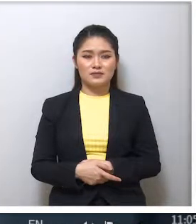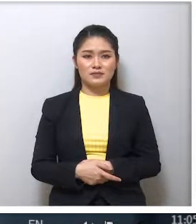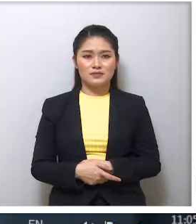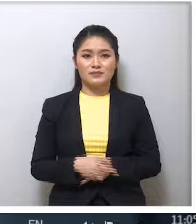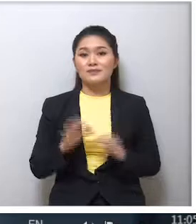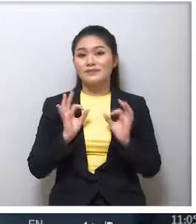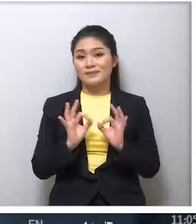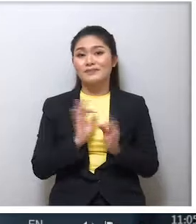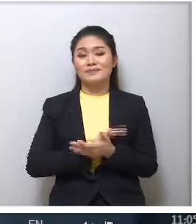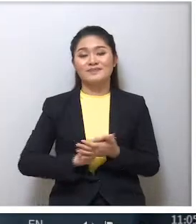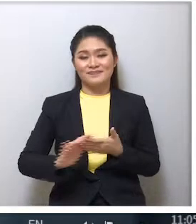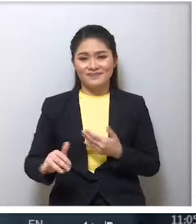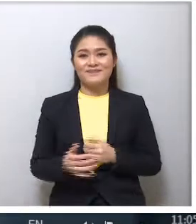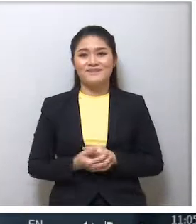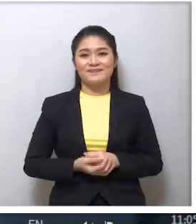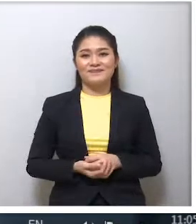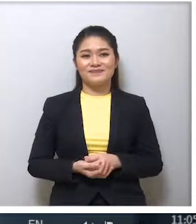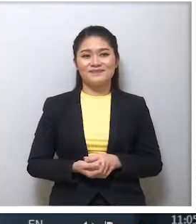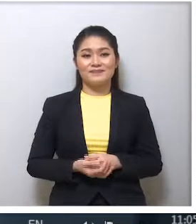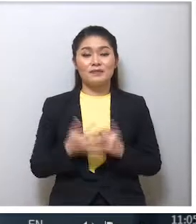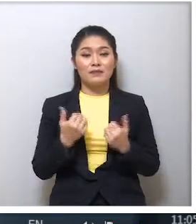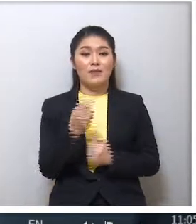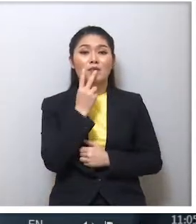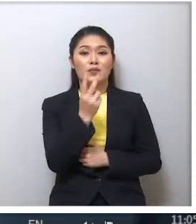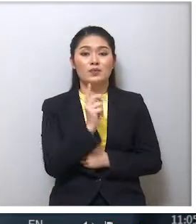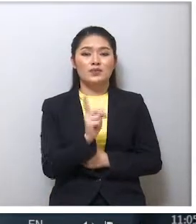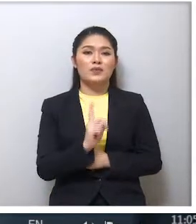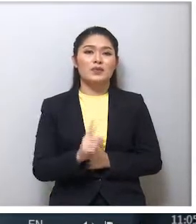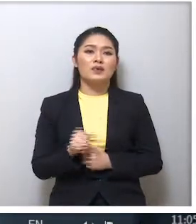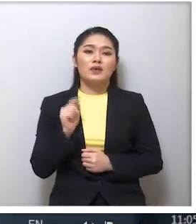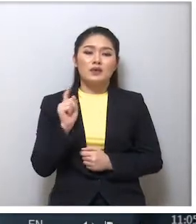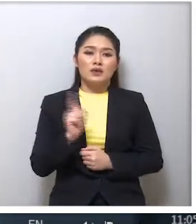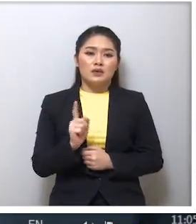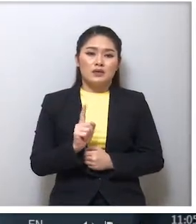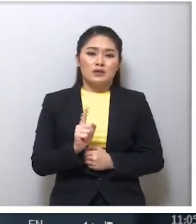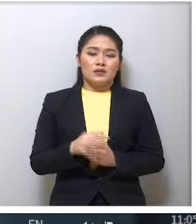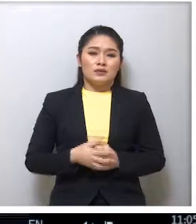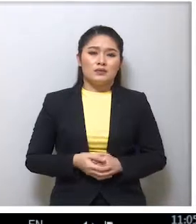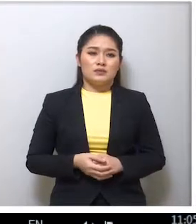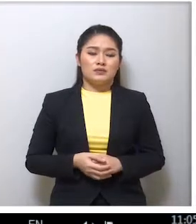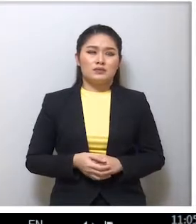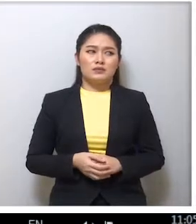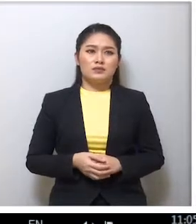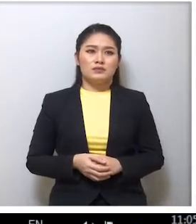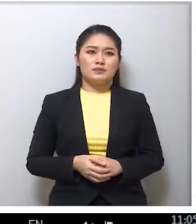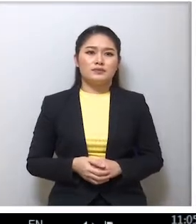โอเคเรียบร้อยคราวนี้ก็ลองไปดูนะครับใน